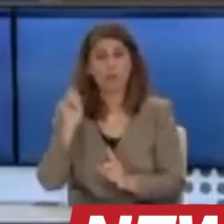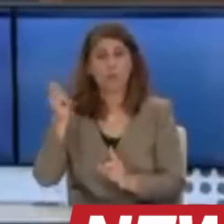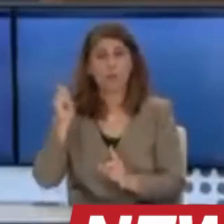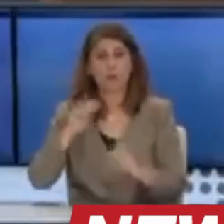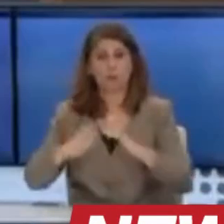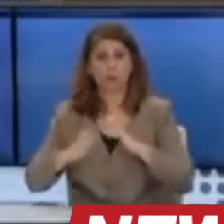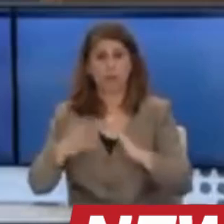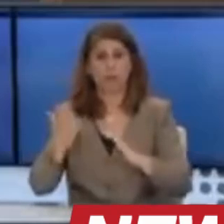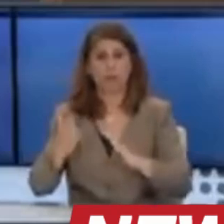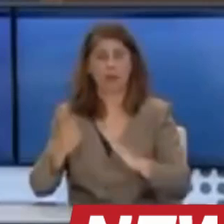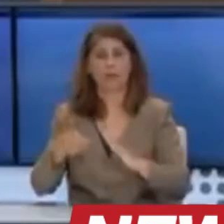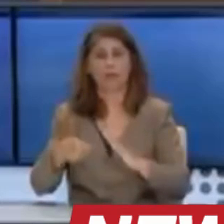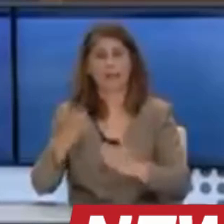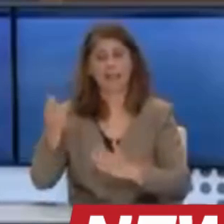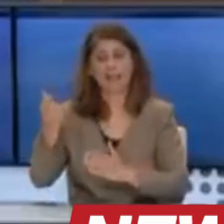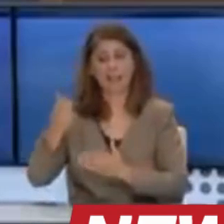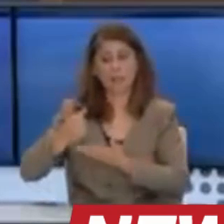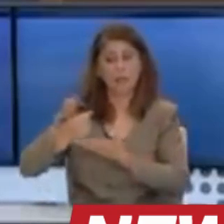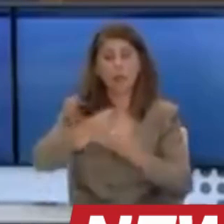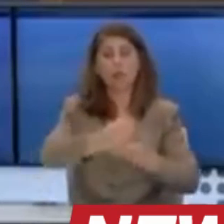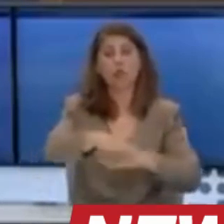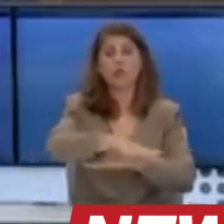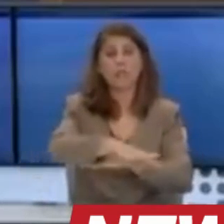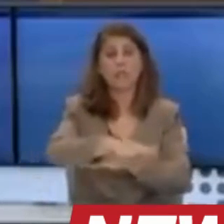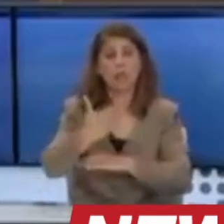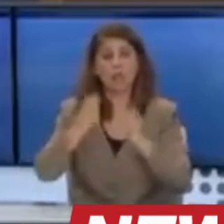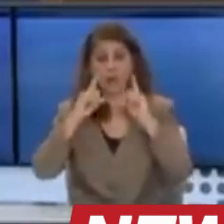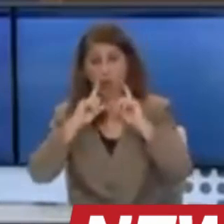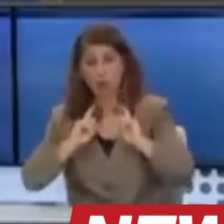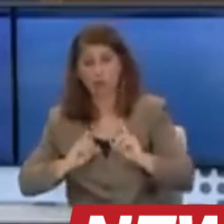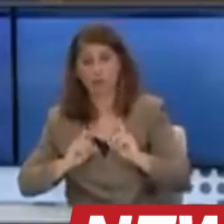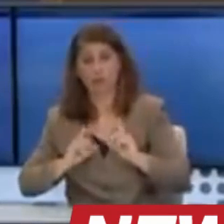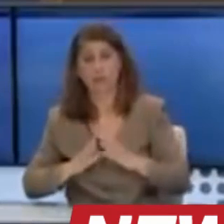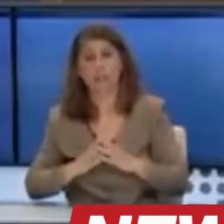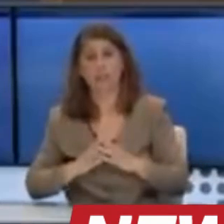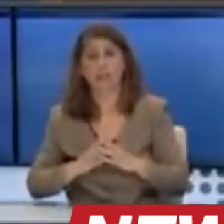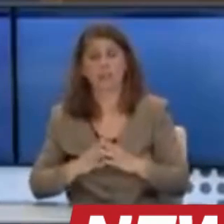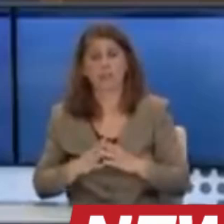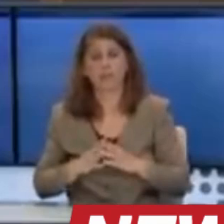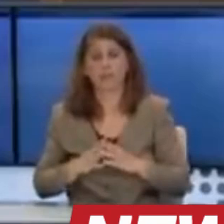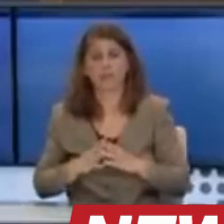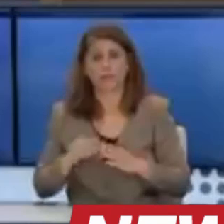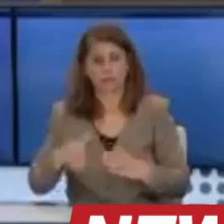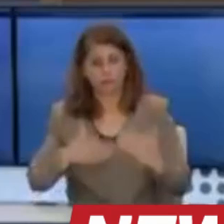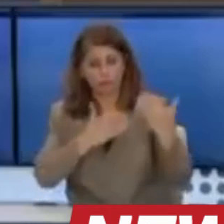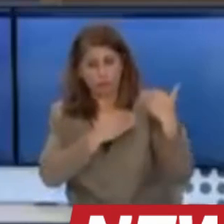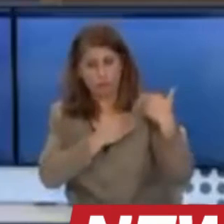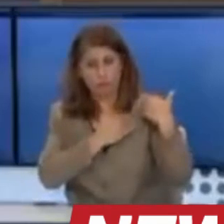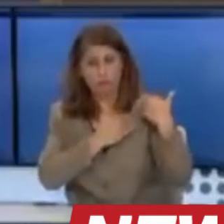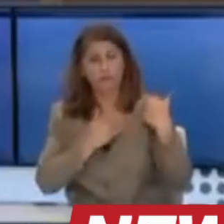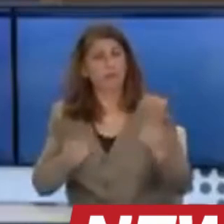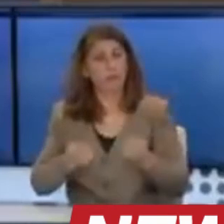η παρουσία του Κυριάκου Μητσοτάκη στη συζήτηση στη Βουλή για την καταστροφική διαχείριση των πυρκαγιών ήταν επιεικώς προκλητική. Σε τι να